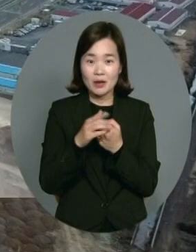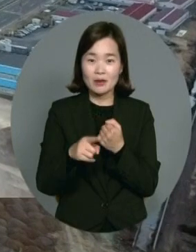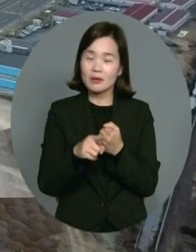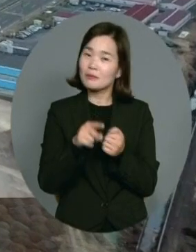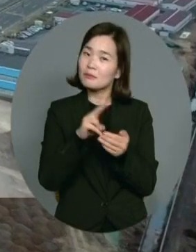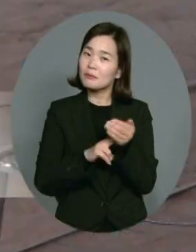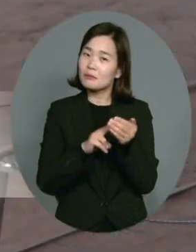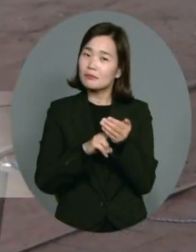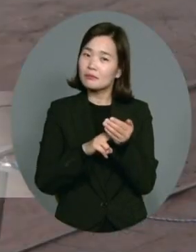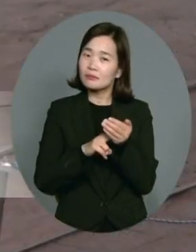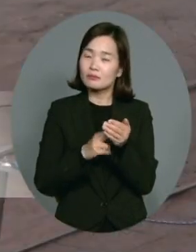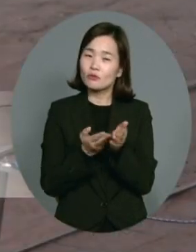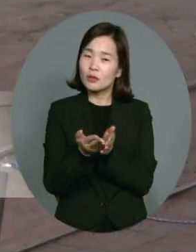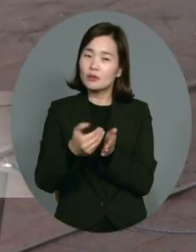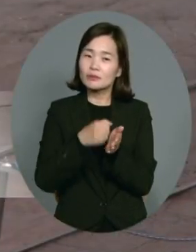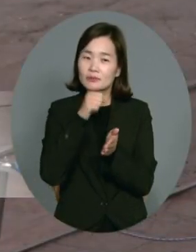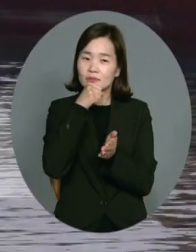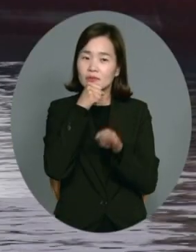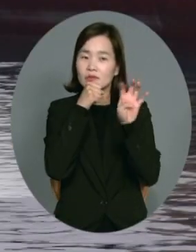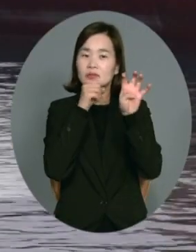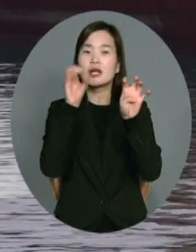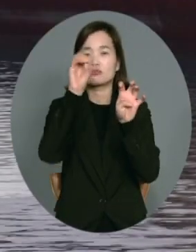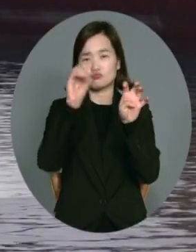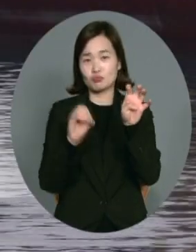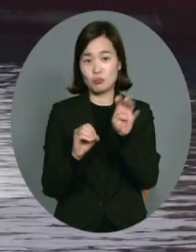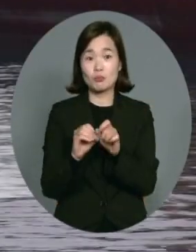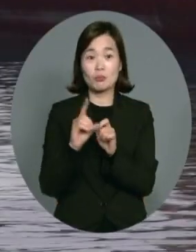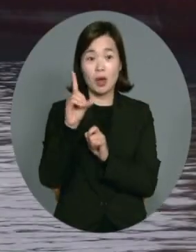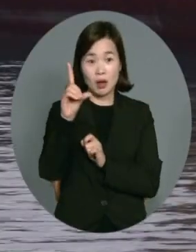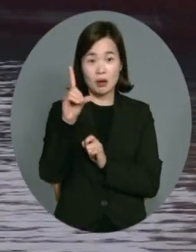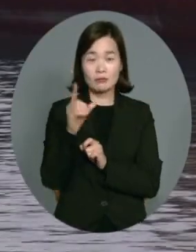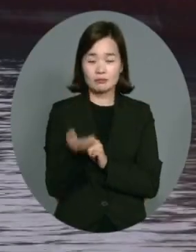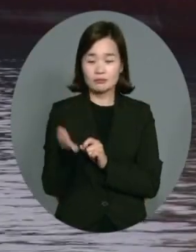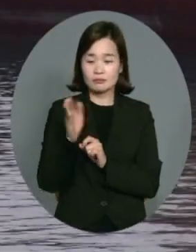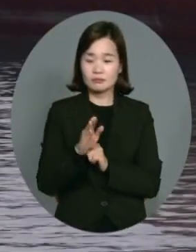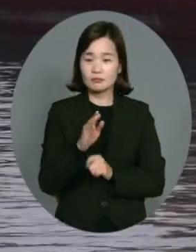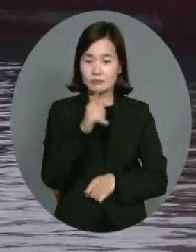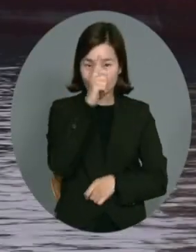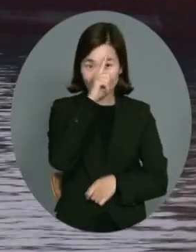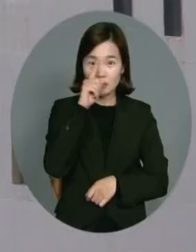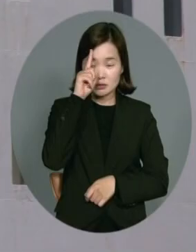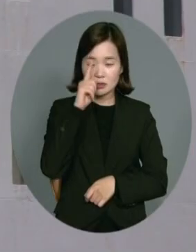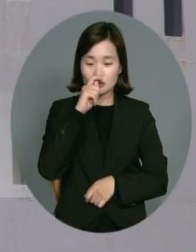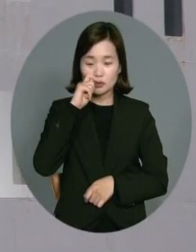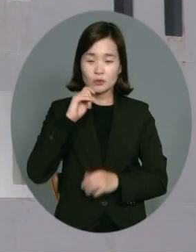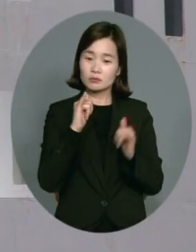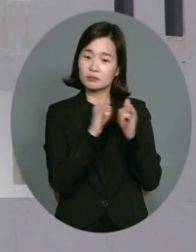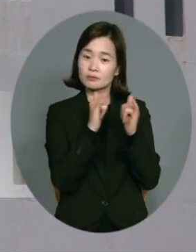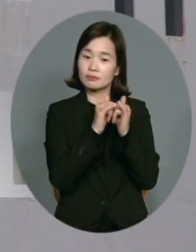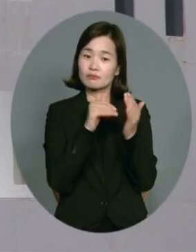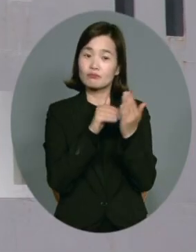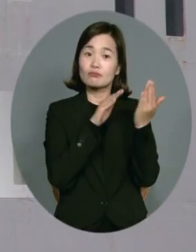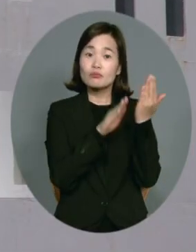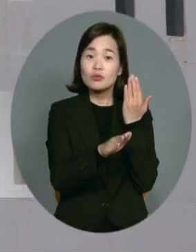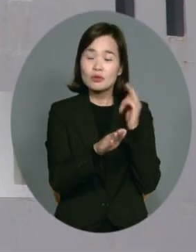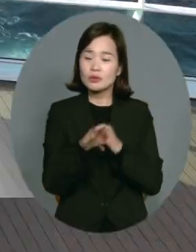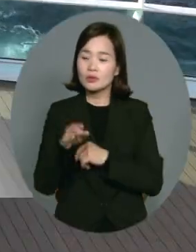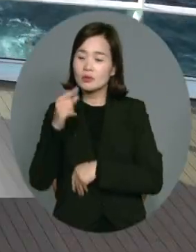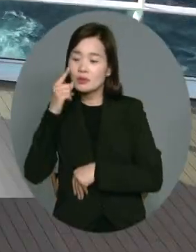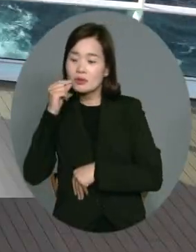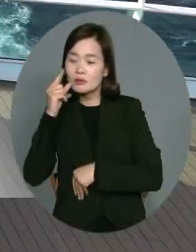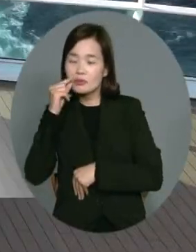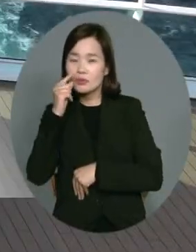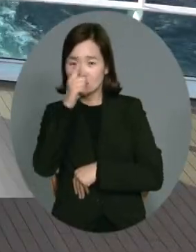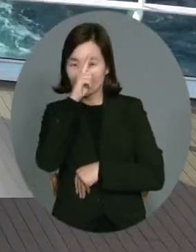전체 물동량에 약 40%를 차지했습니다 하지만 러시아 우크라이나 전쟁 발발 후 일본이대 러시아 자동차